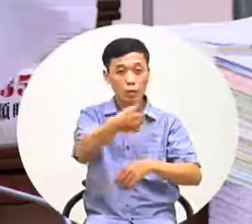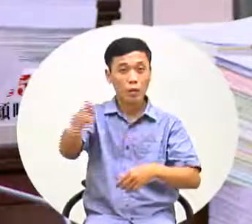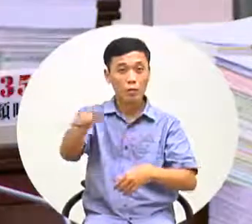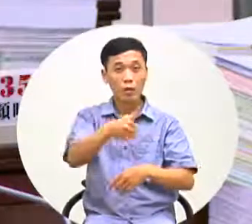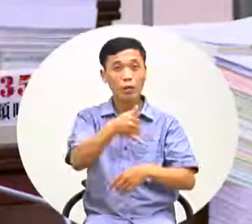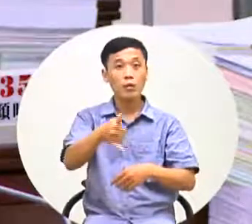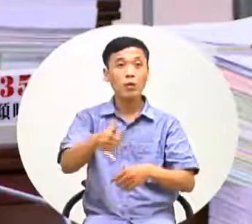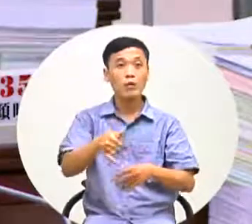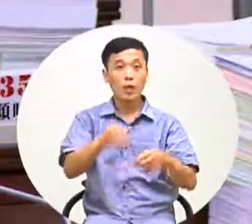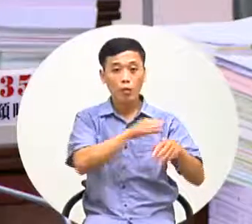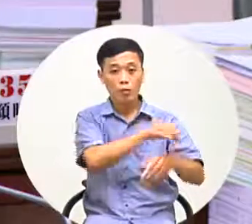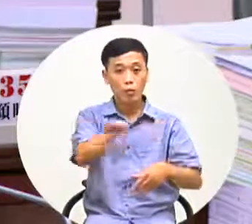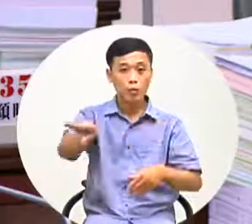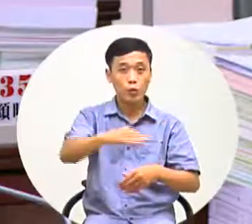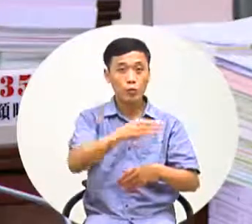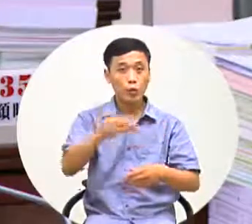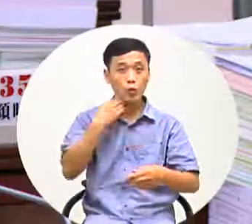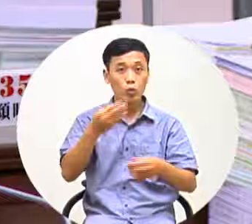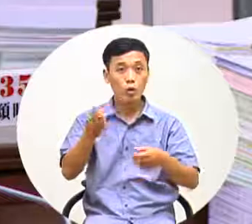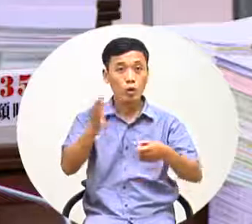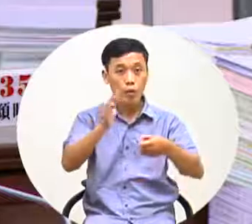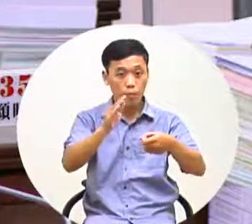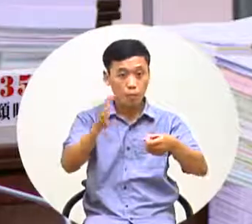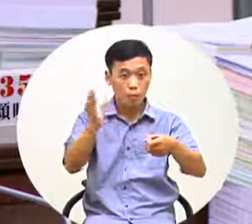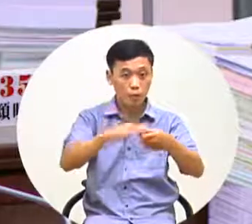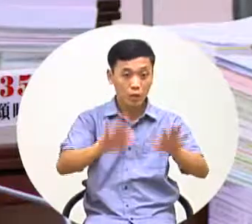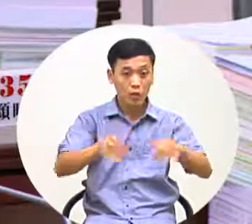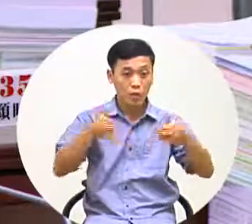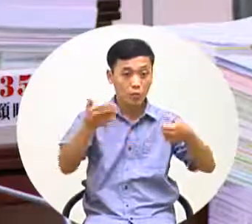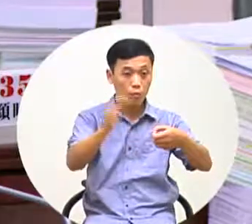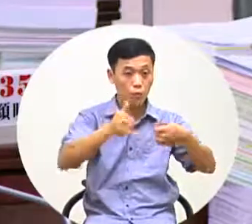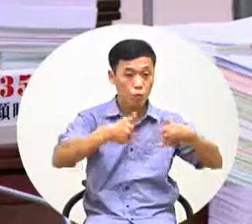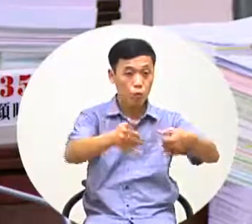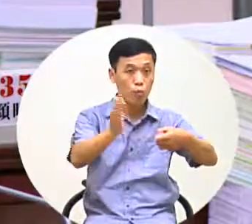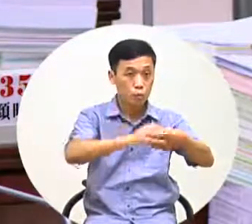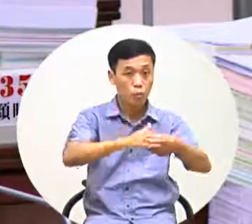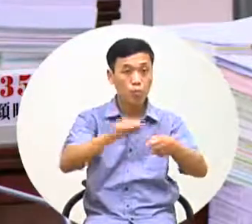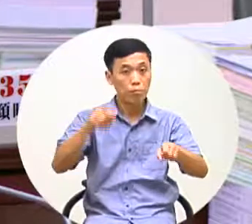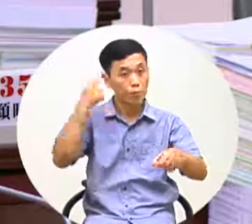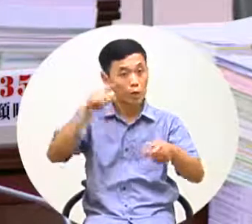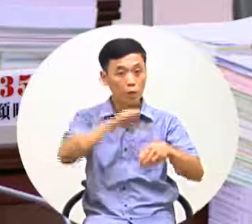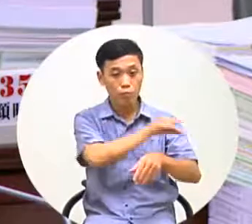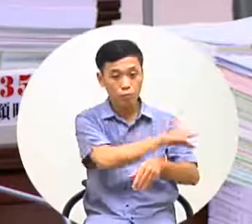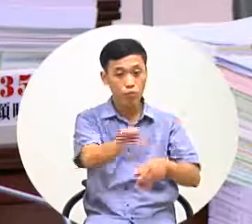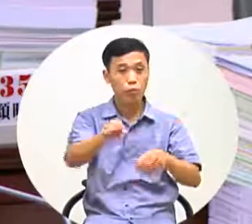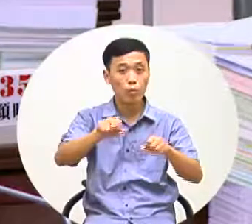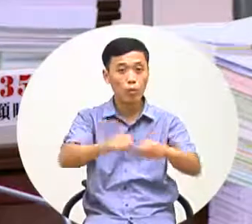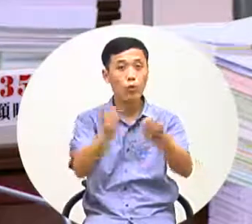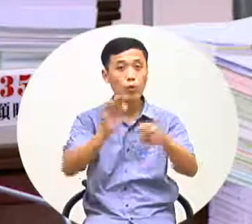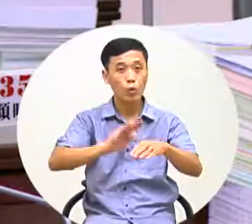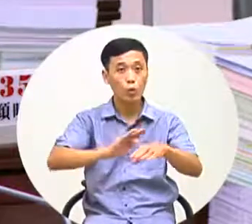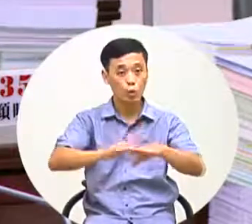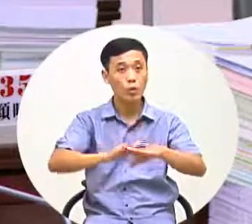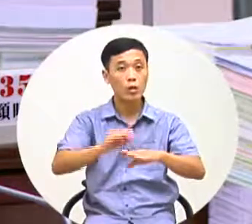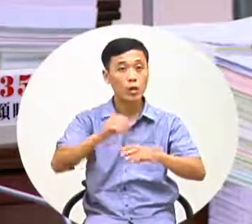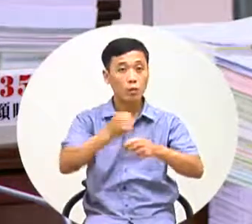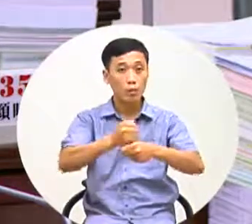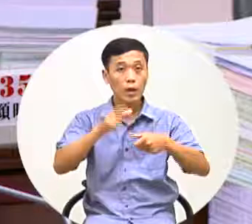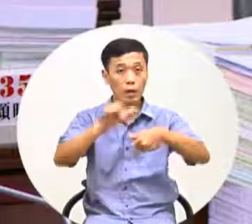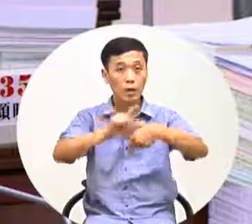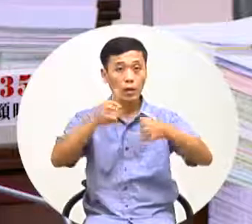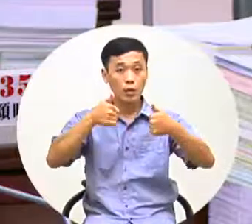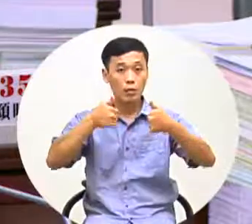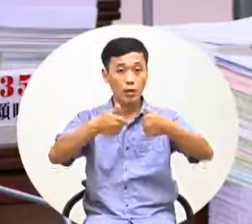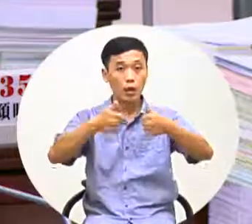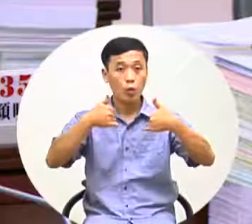报名怎么是告派，但我们已经检查完马卡道路所有的工程，包括了南山路